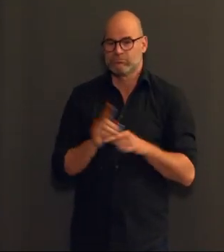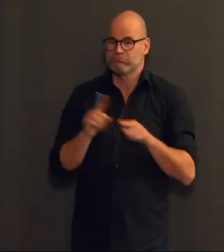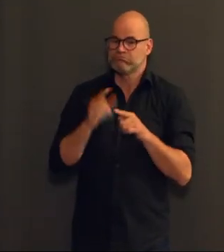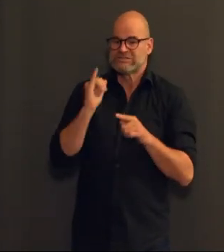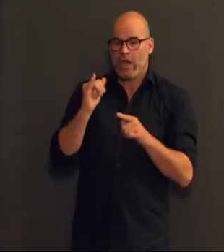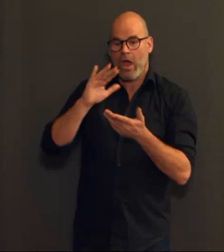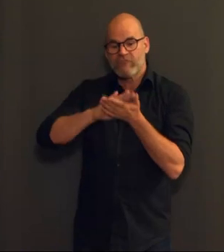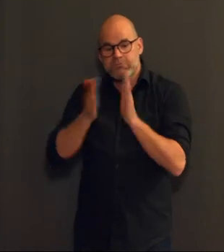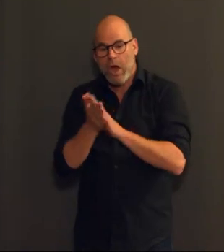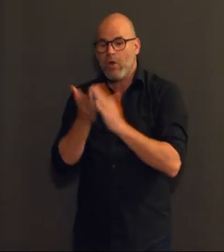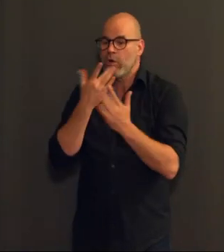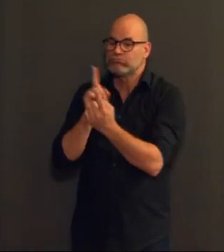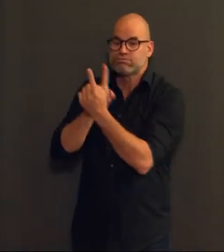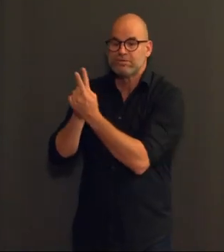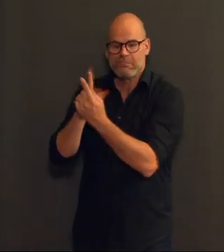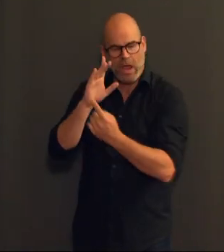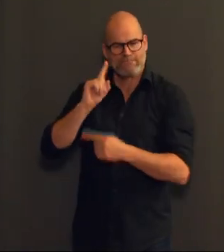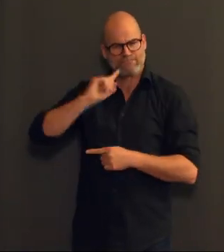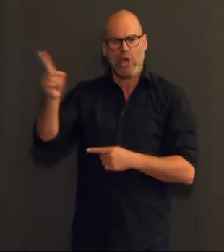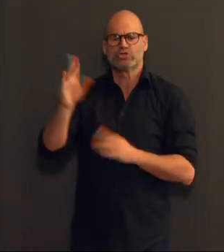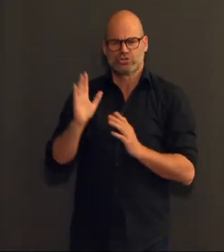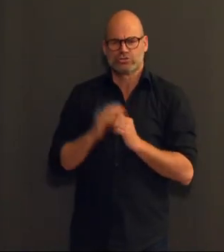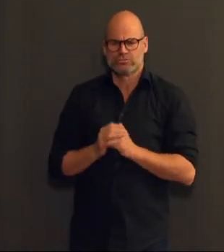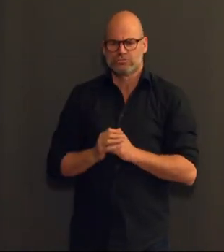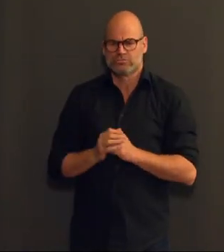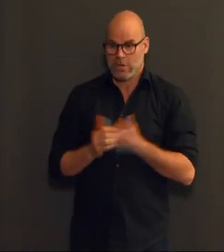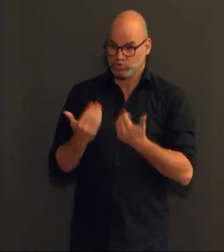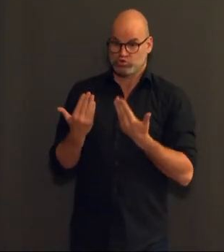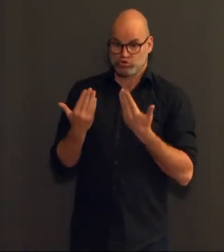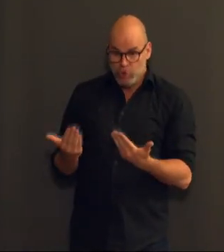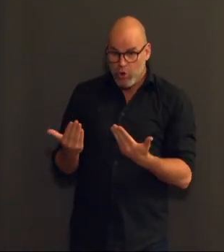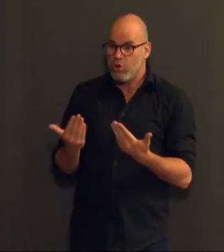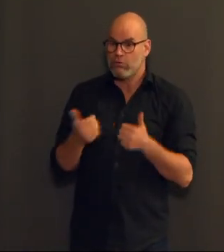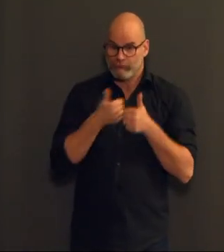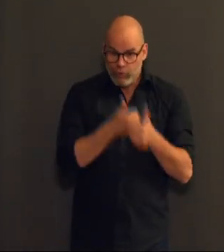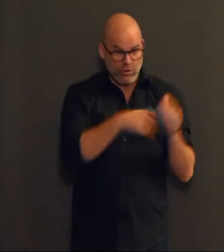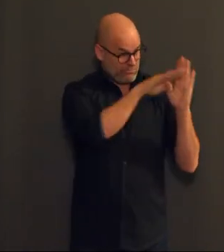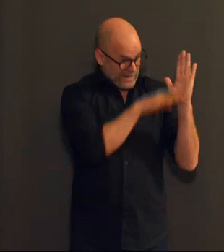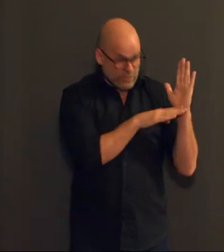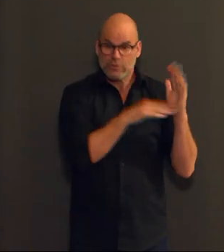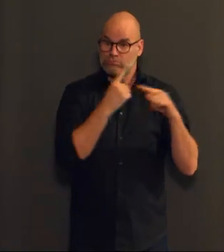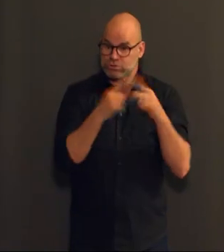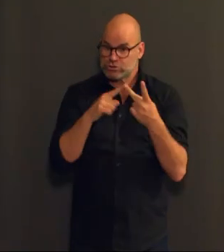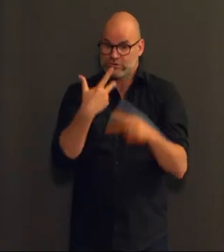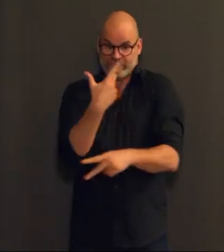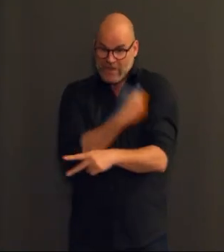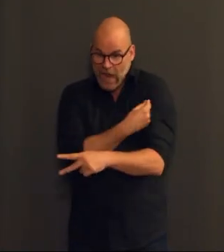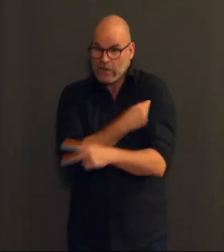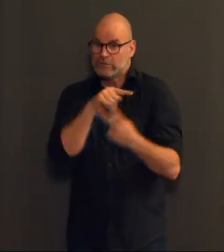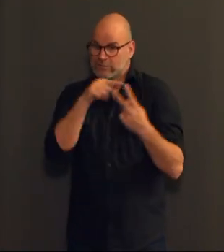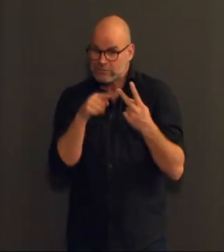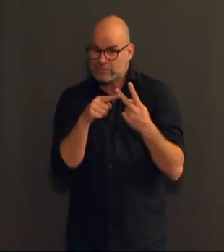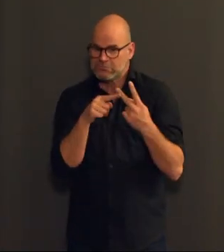Als we dat doen, in combinatie met vaccinatie, dan gaan we die derde golf in de komende weken bedwingen. Daar ben ik absoluut